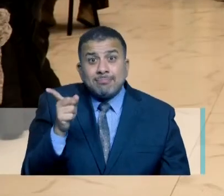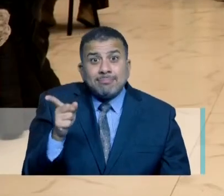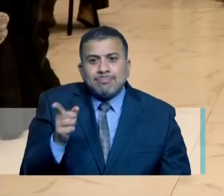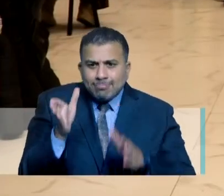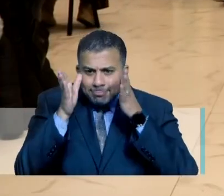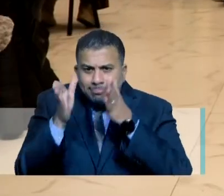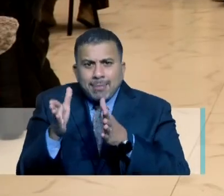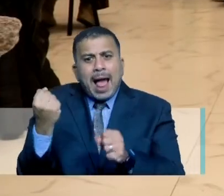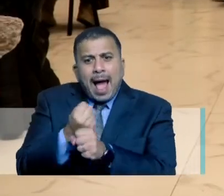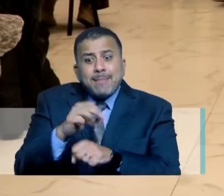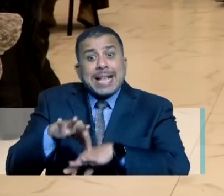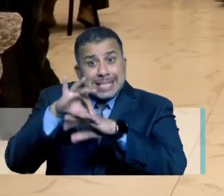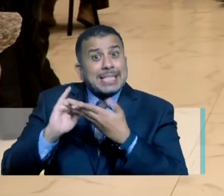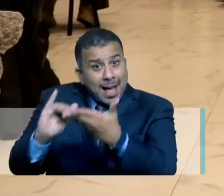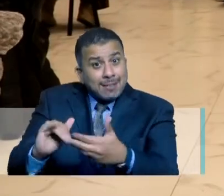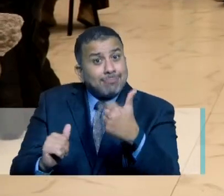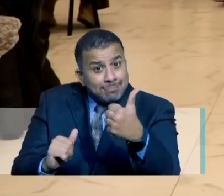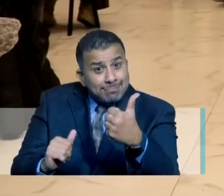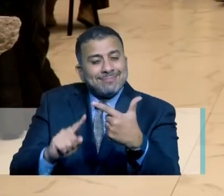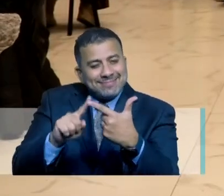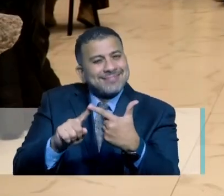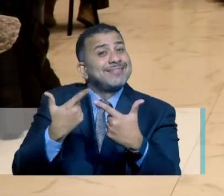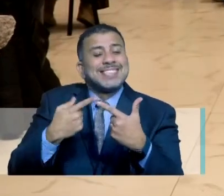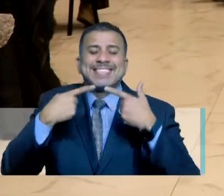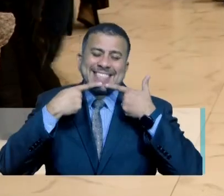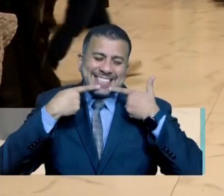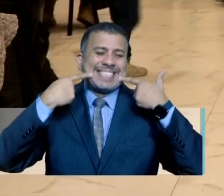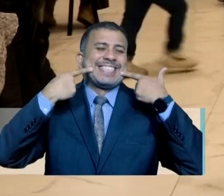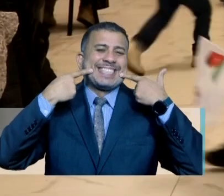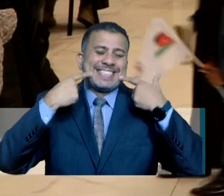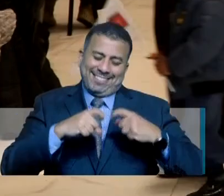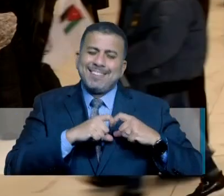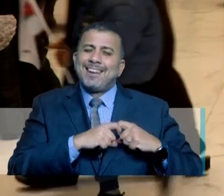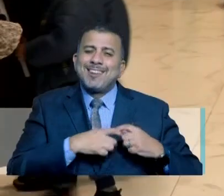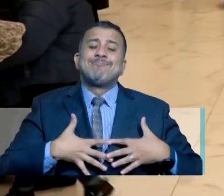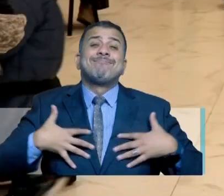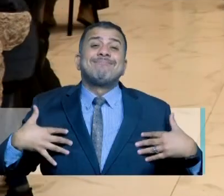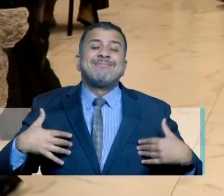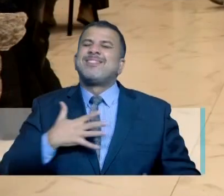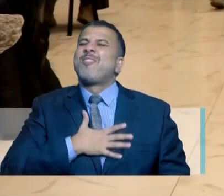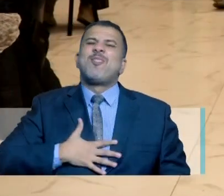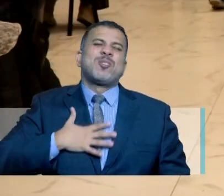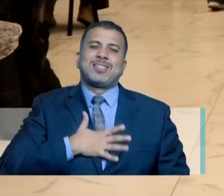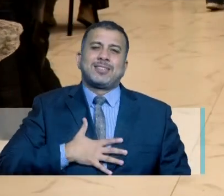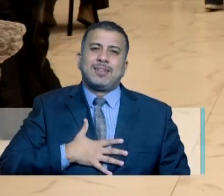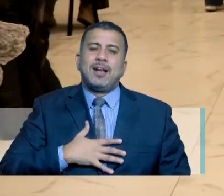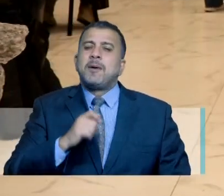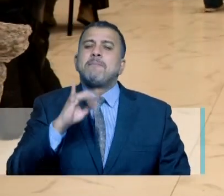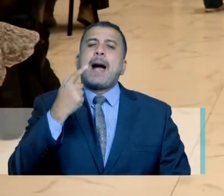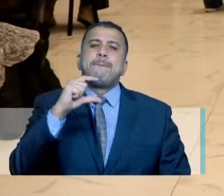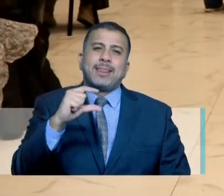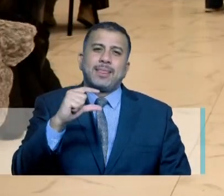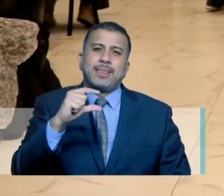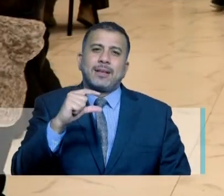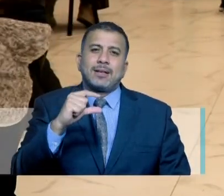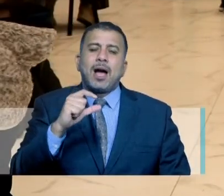تحرص على تقديم العمل الانساني تسعى لرسم الابتسامه ونشر البهجت في النفوس لاخبار الدار محمد عبد